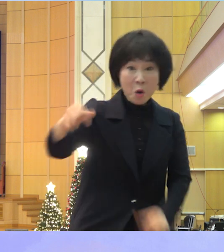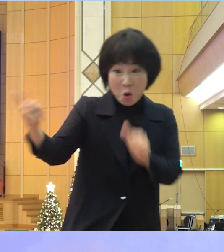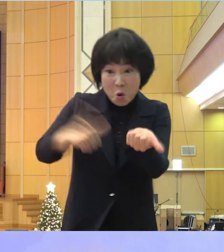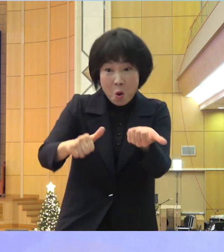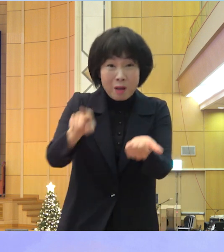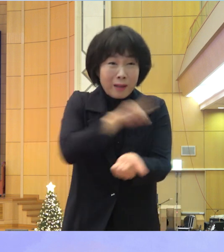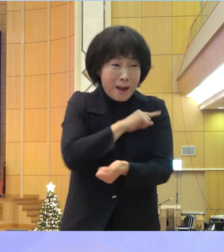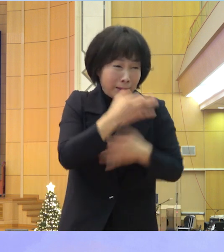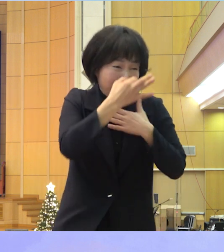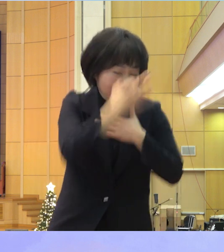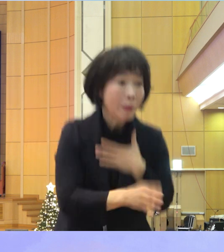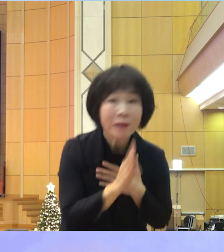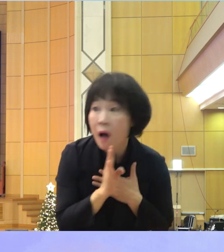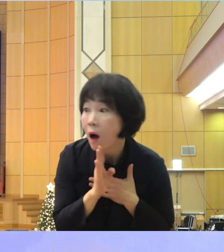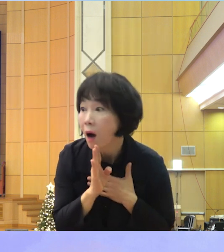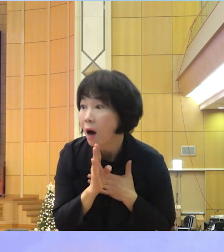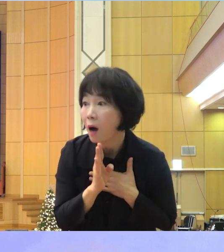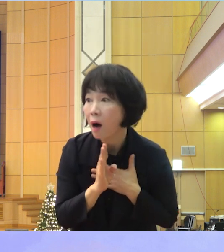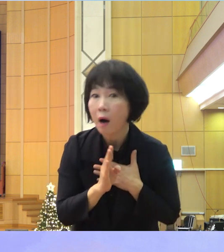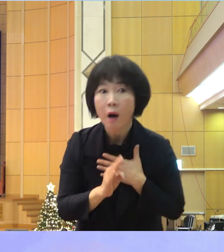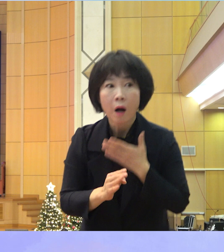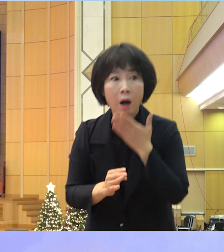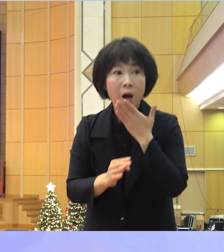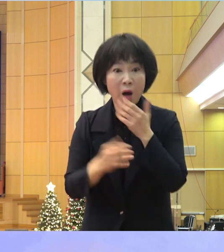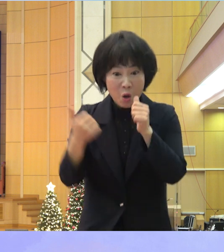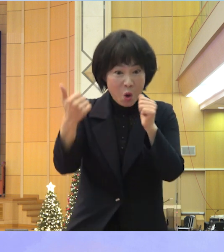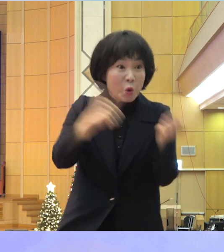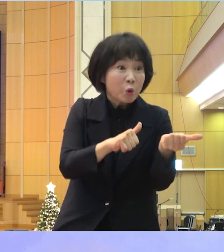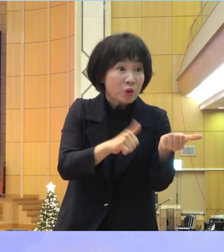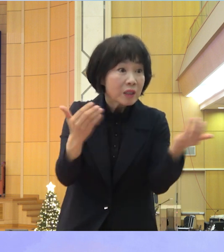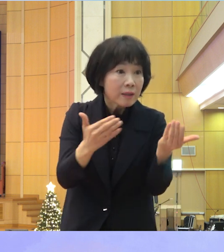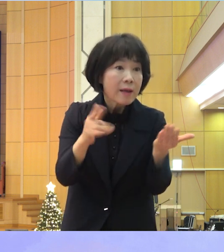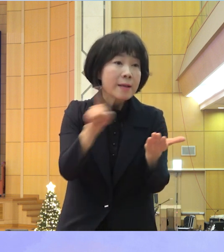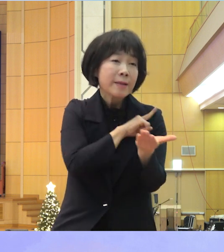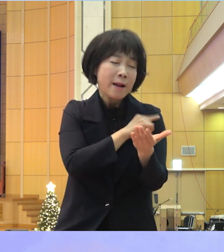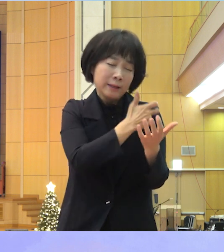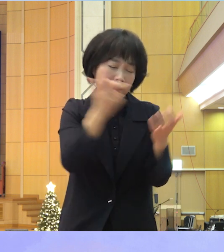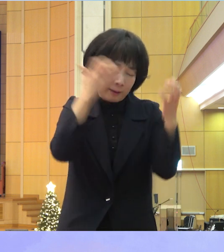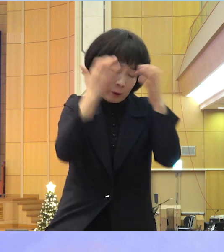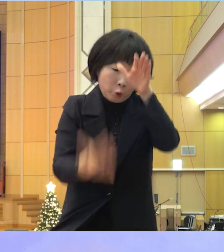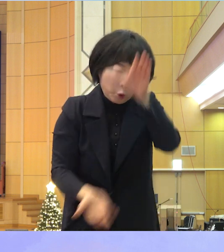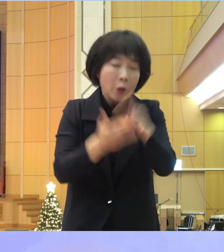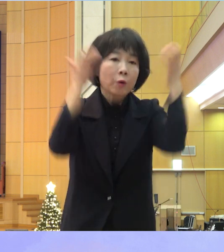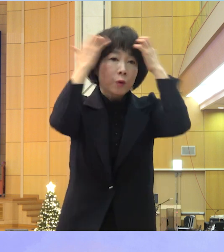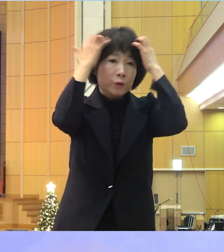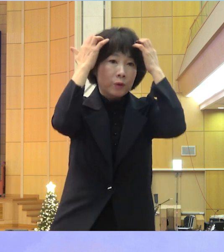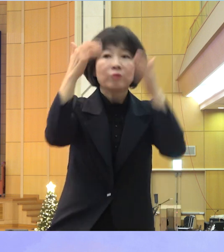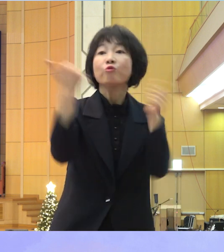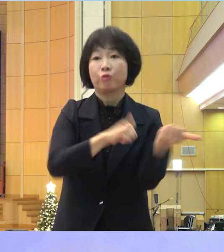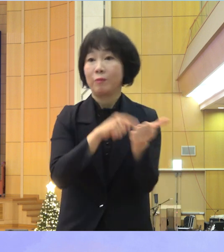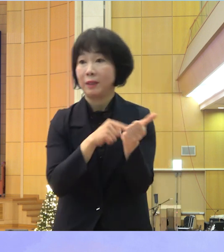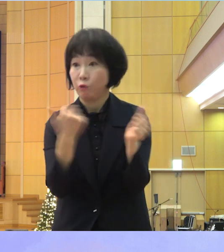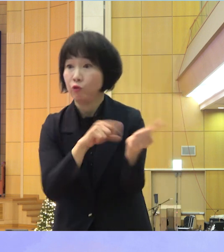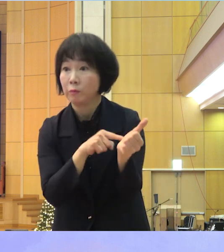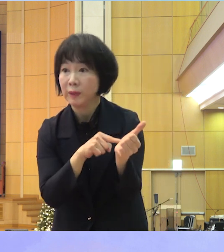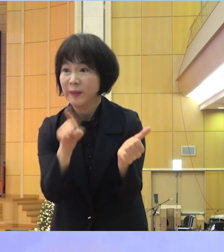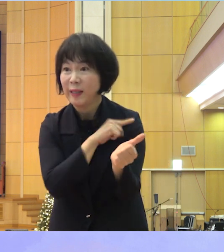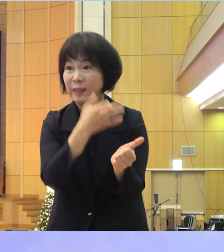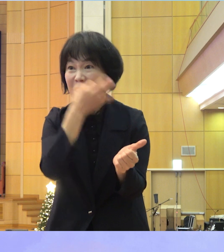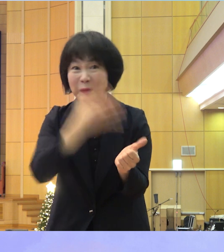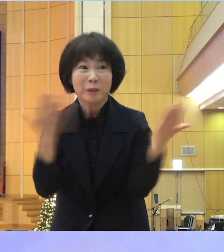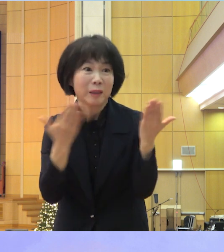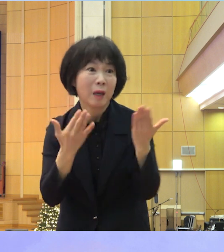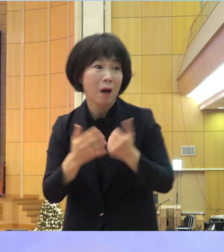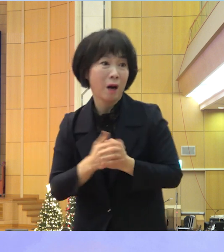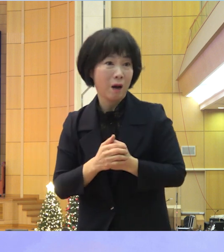때 가서 한번 체험해 보세요. 죽는 것보다 더 큰 고통이 없답니다. 그냥